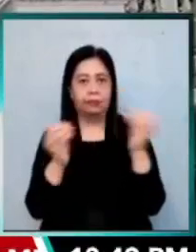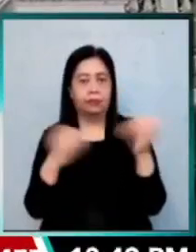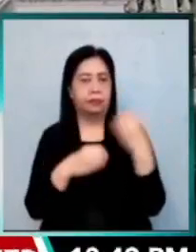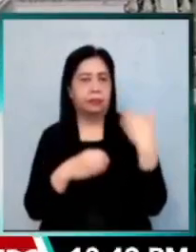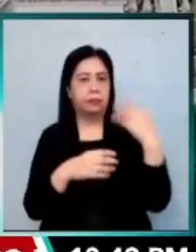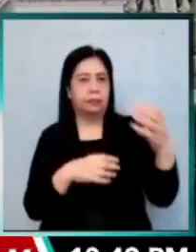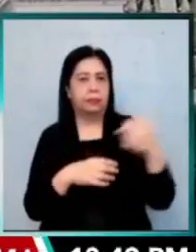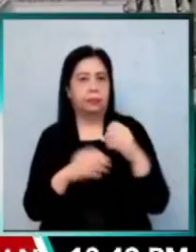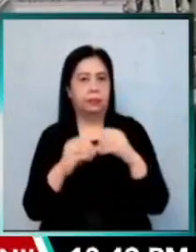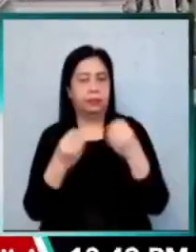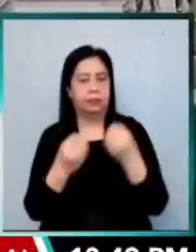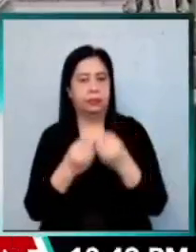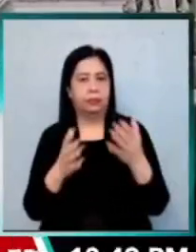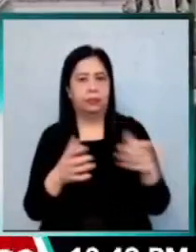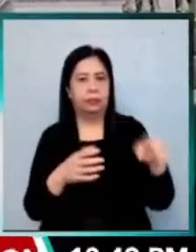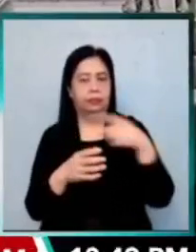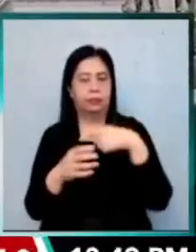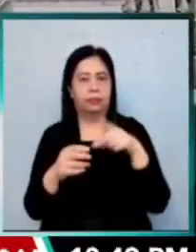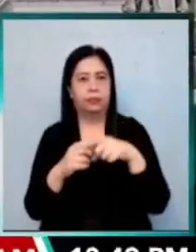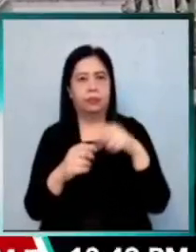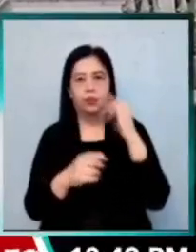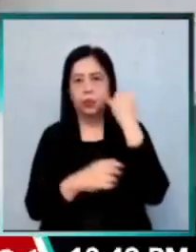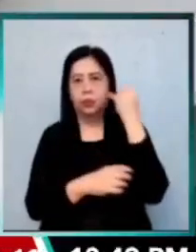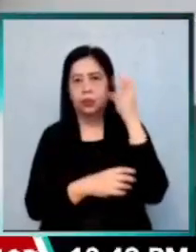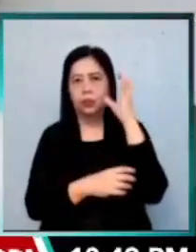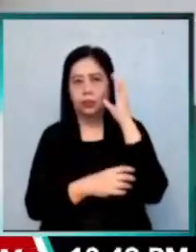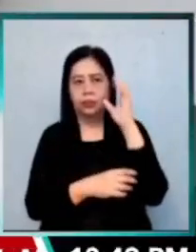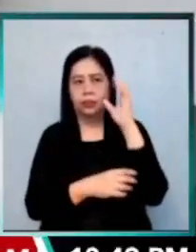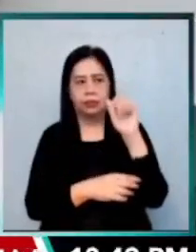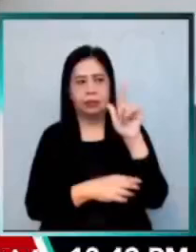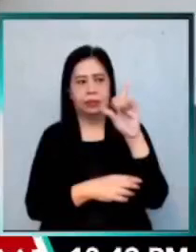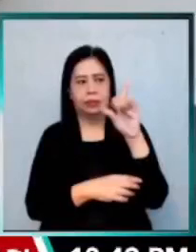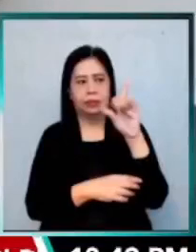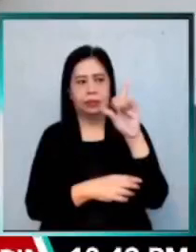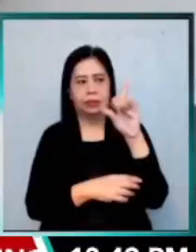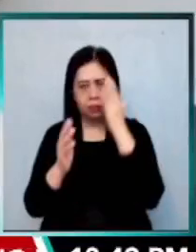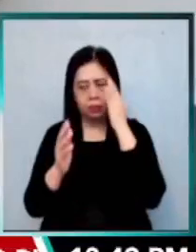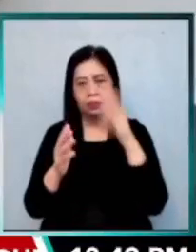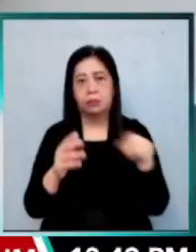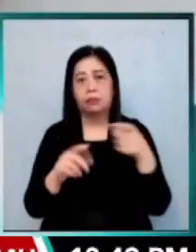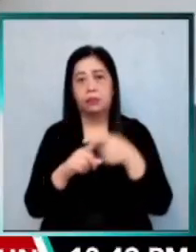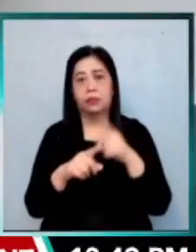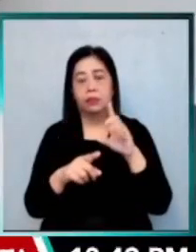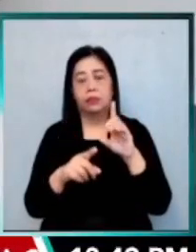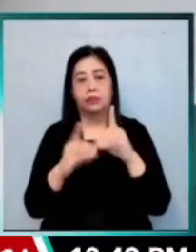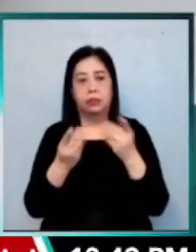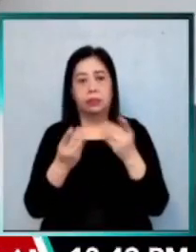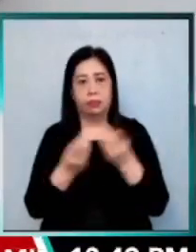ni Chairperson Jose Calida ang request ng DepEd. Ang PSDBM na isumite na